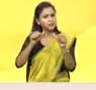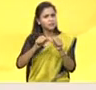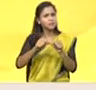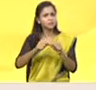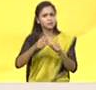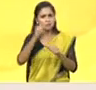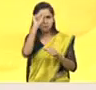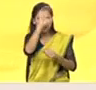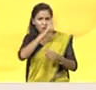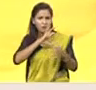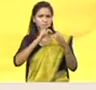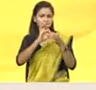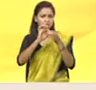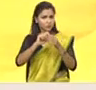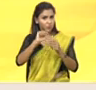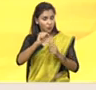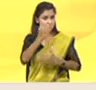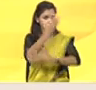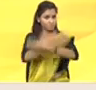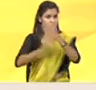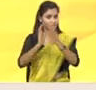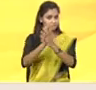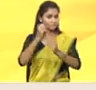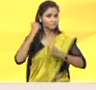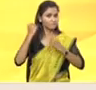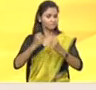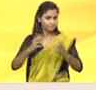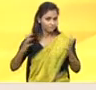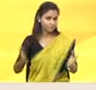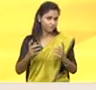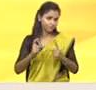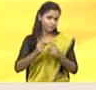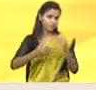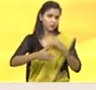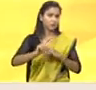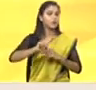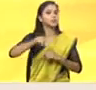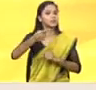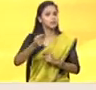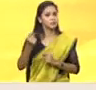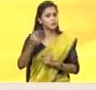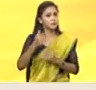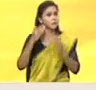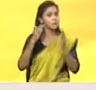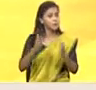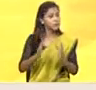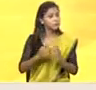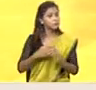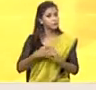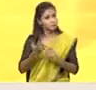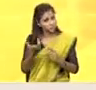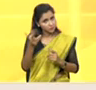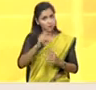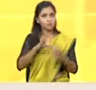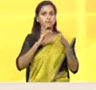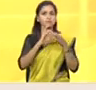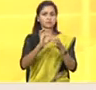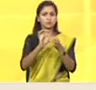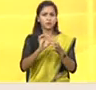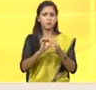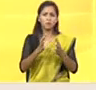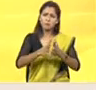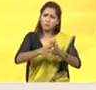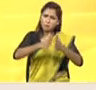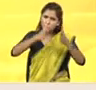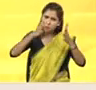#cheer4Bharat के साथ अपने खिलाड़ियों को प्रोत्साहन दीजिए। अगले महीने हम एक बार फिर जुड़ेंगे और